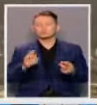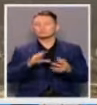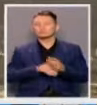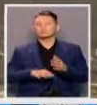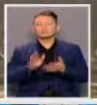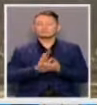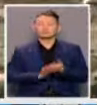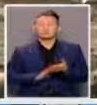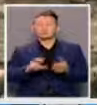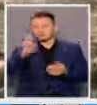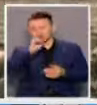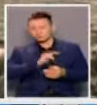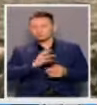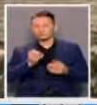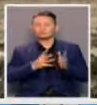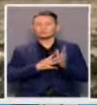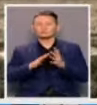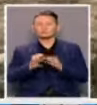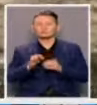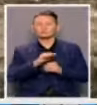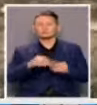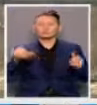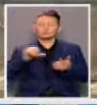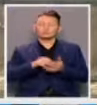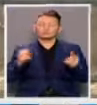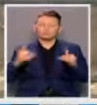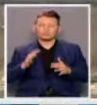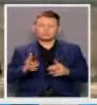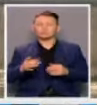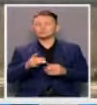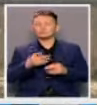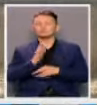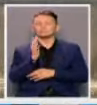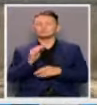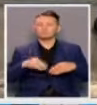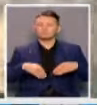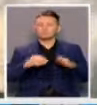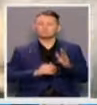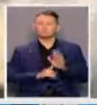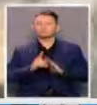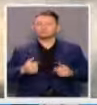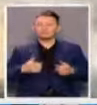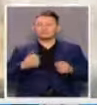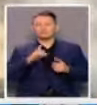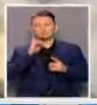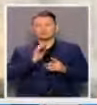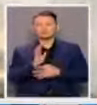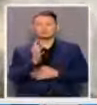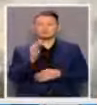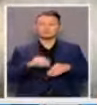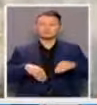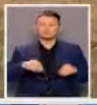учреждения, организации города и 9 сельских округов. В рамках республиканского дня посадки деревьев будут проведены работы по озеленению населенных